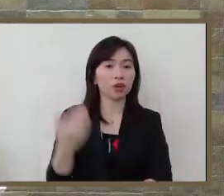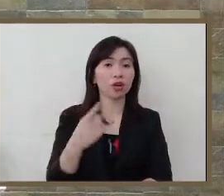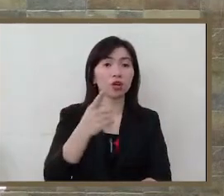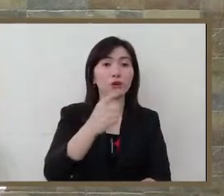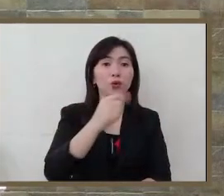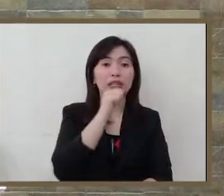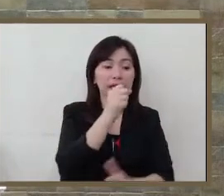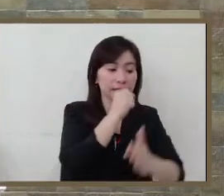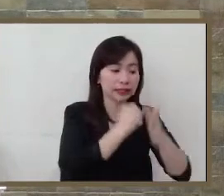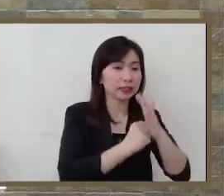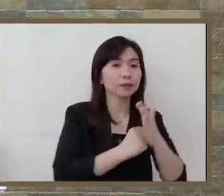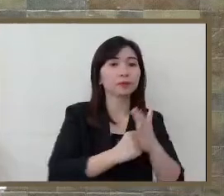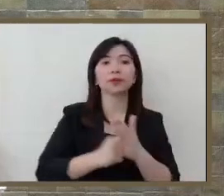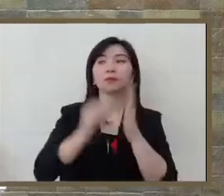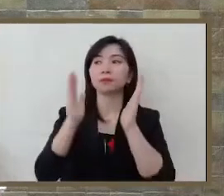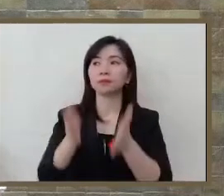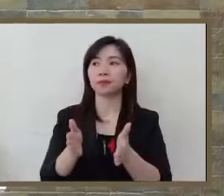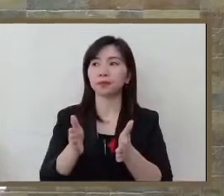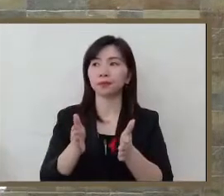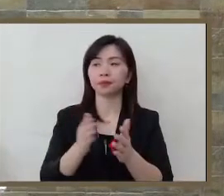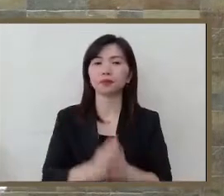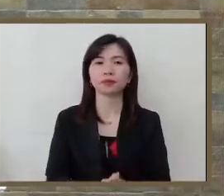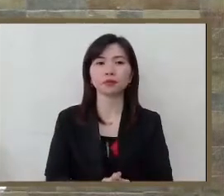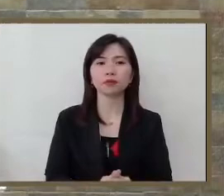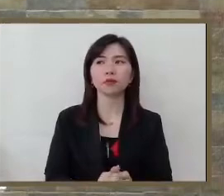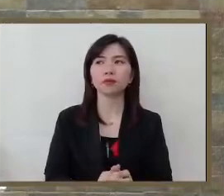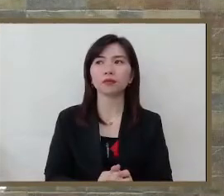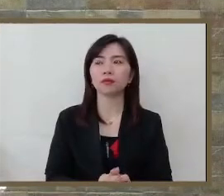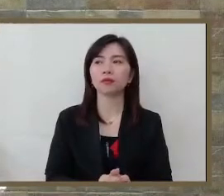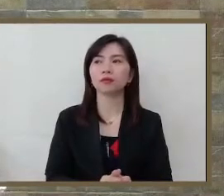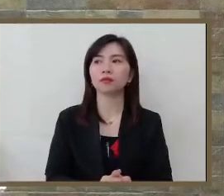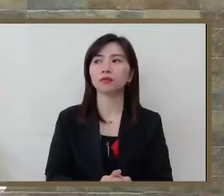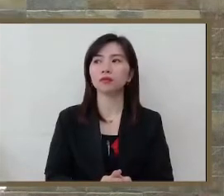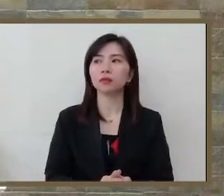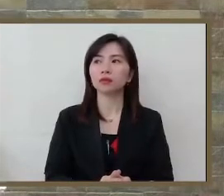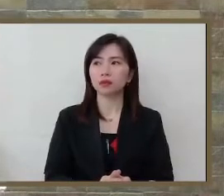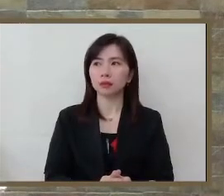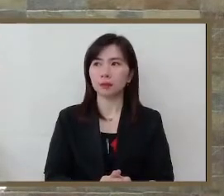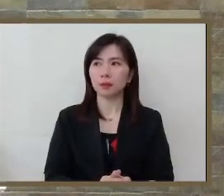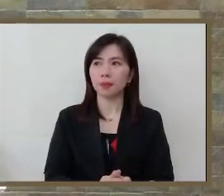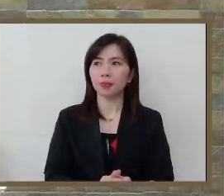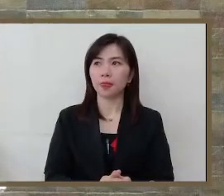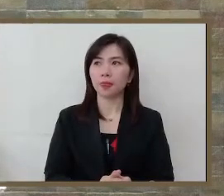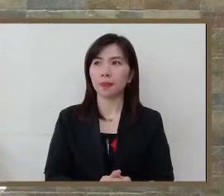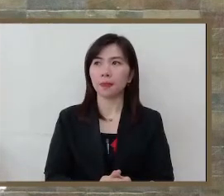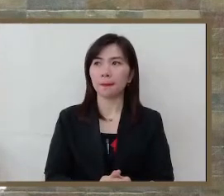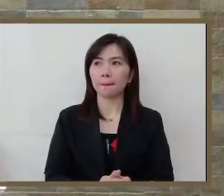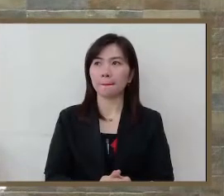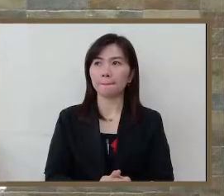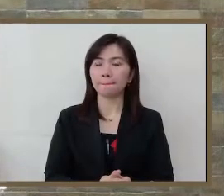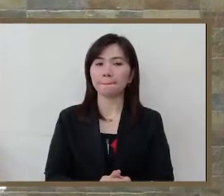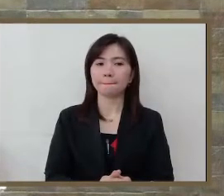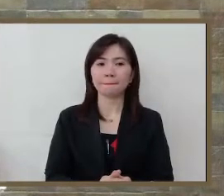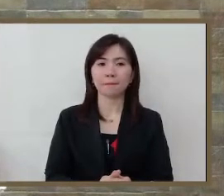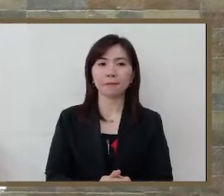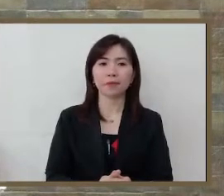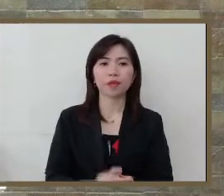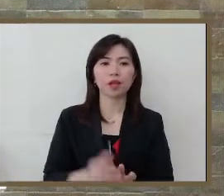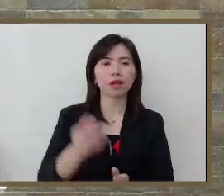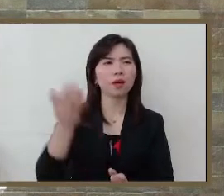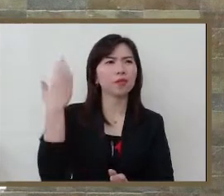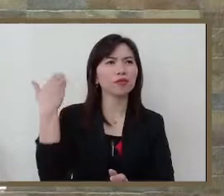what makes a person different from others during those times is kung saan sila kumukuha ng source ng